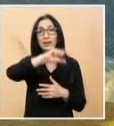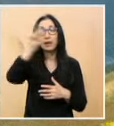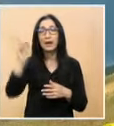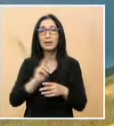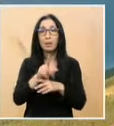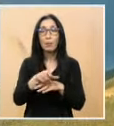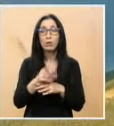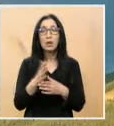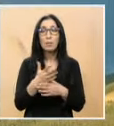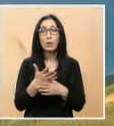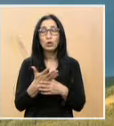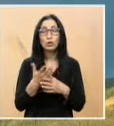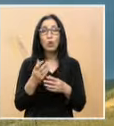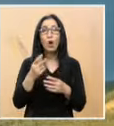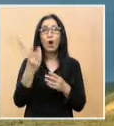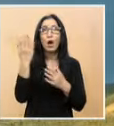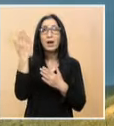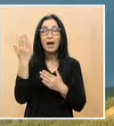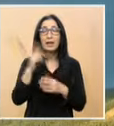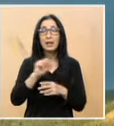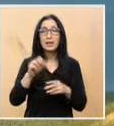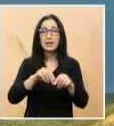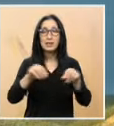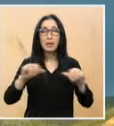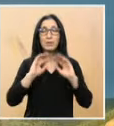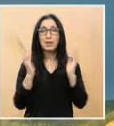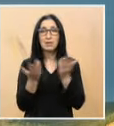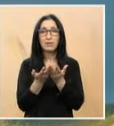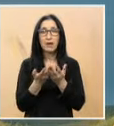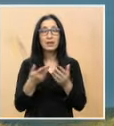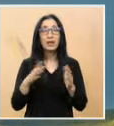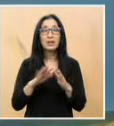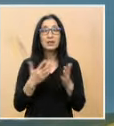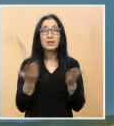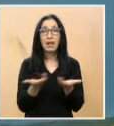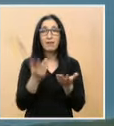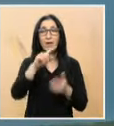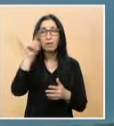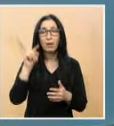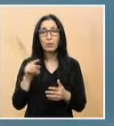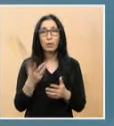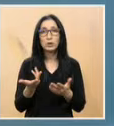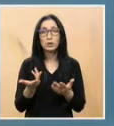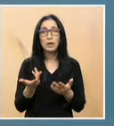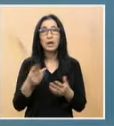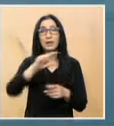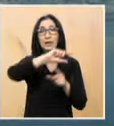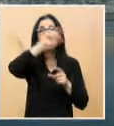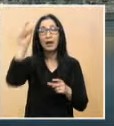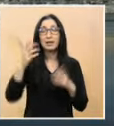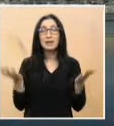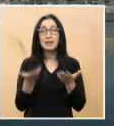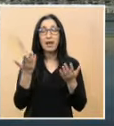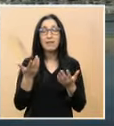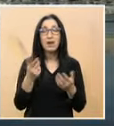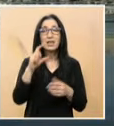че дъгата е мост между рая и земния свят. Тъй като става въпрос за едно от най-красивите природни явления, дъгата